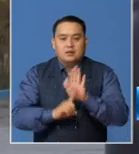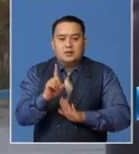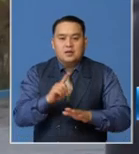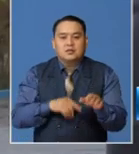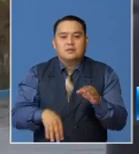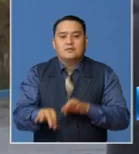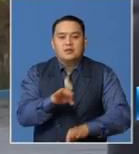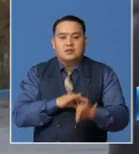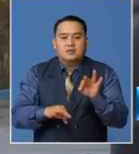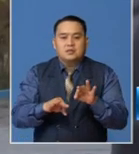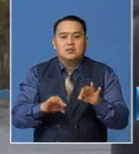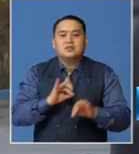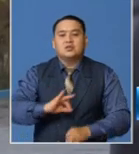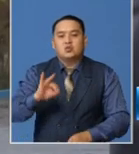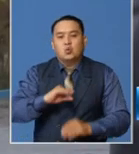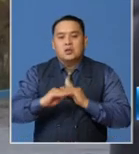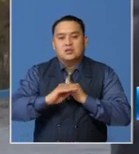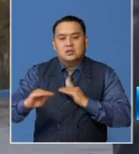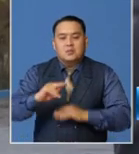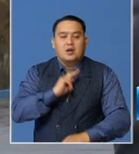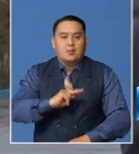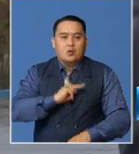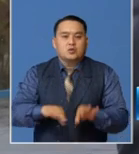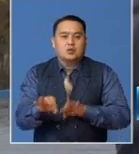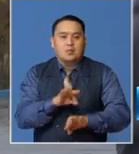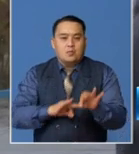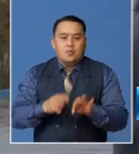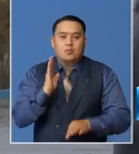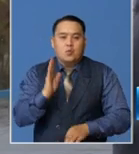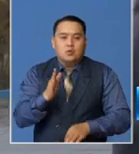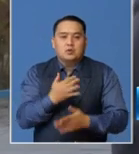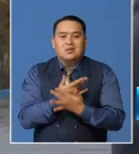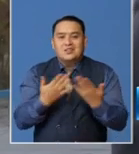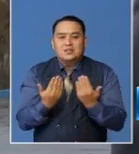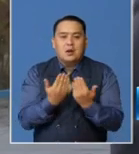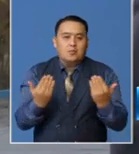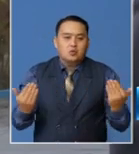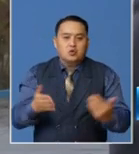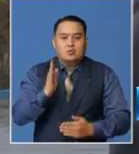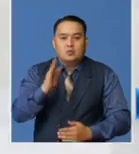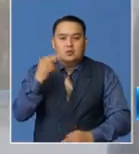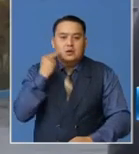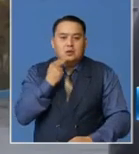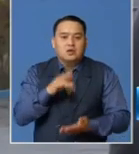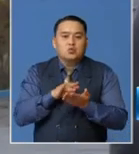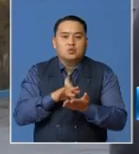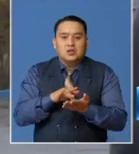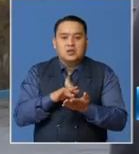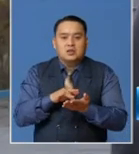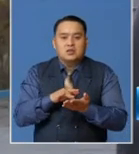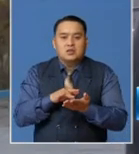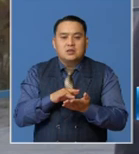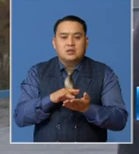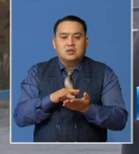проекта история степи как мы его назвали рабочее название на этот проект будет несколько музеев находиться очень интересный для китайского но себе